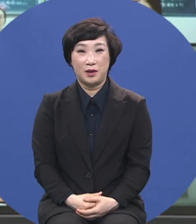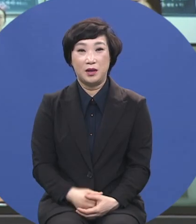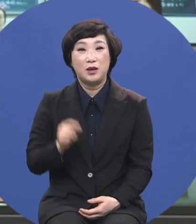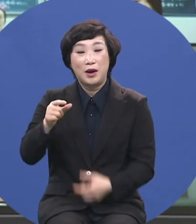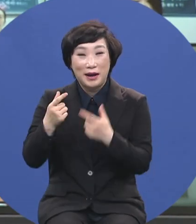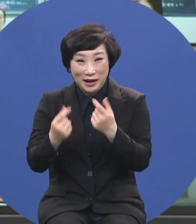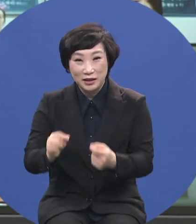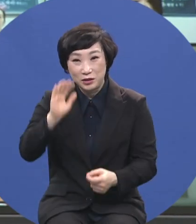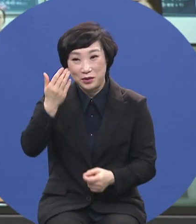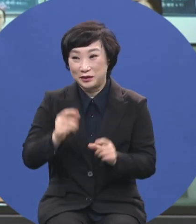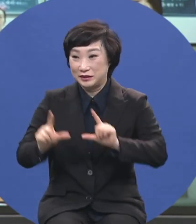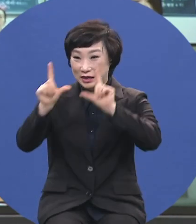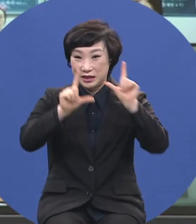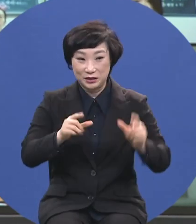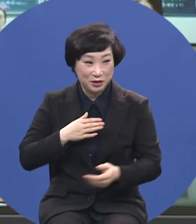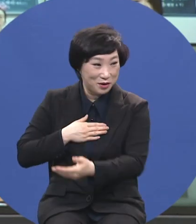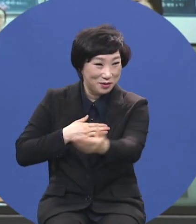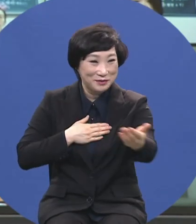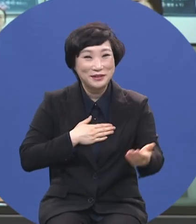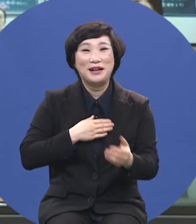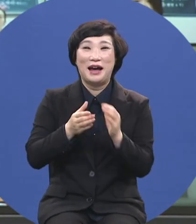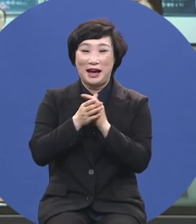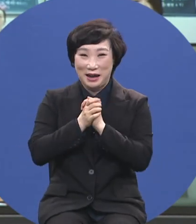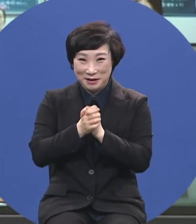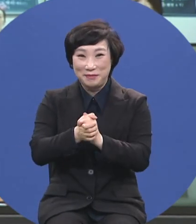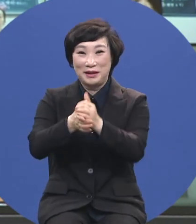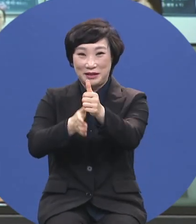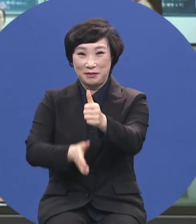그렇게 되어 살고 있는 분 아멘 합시다.